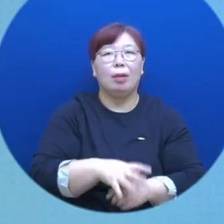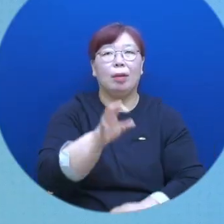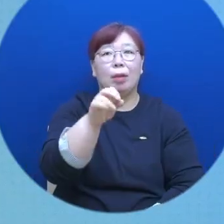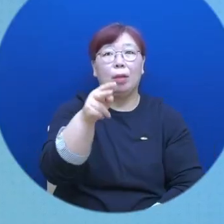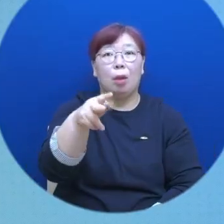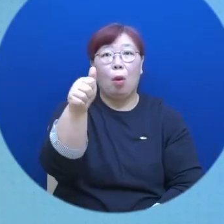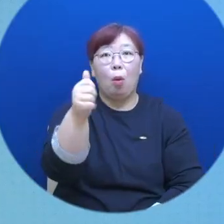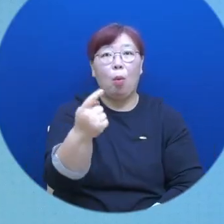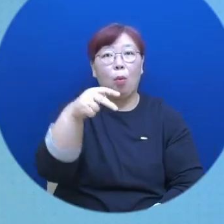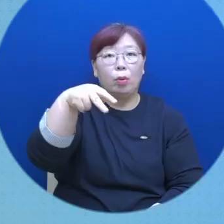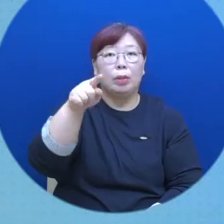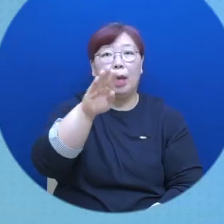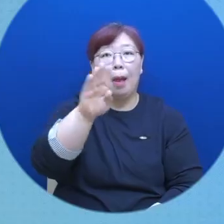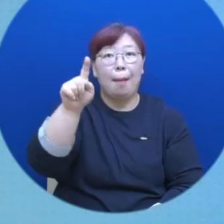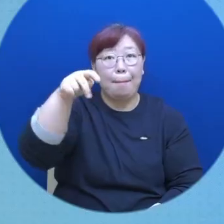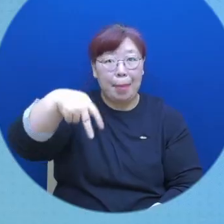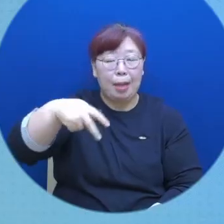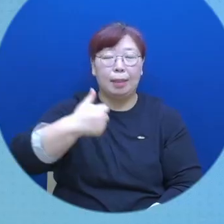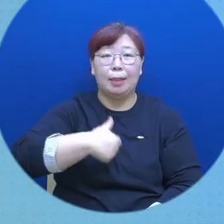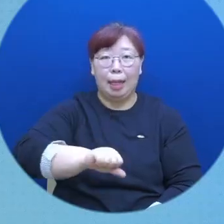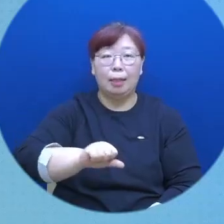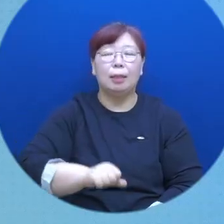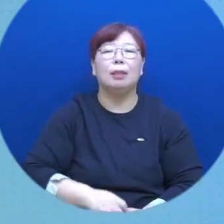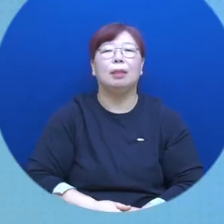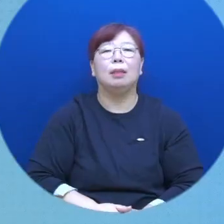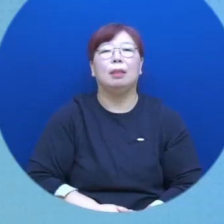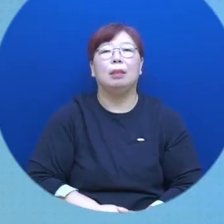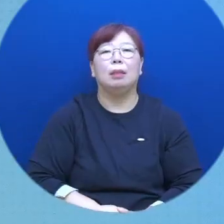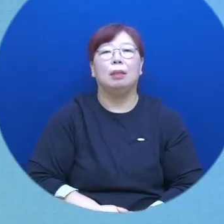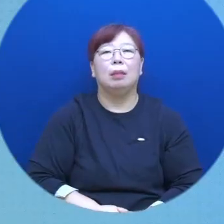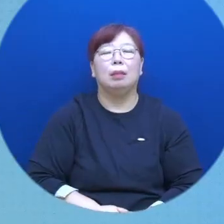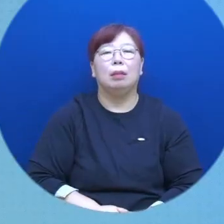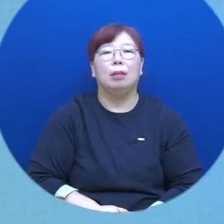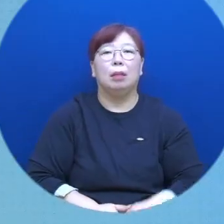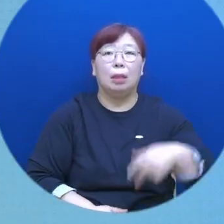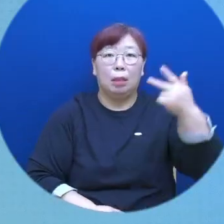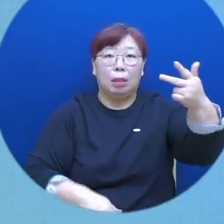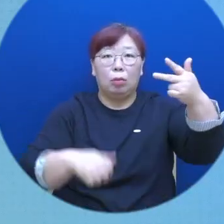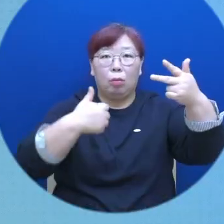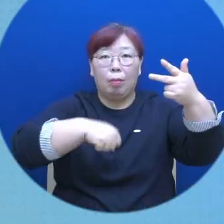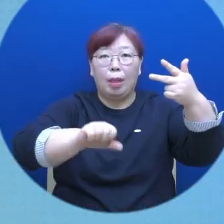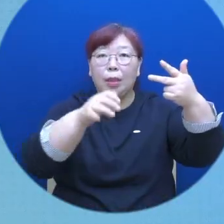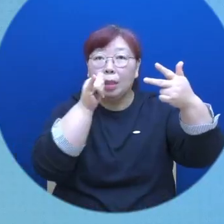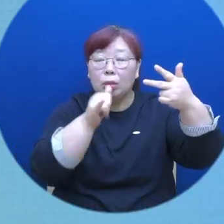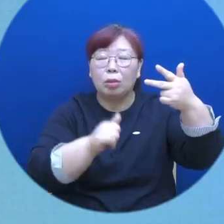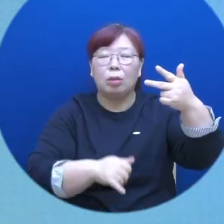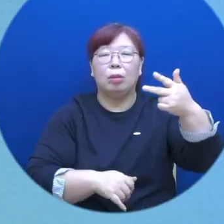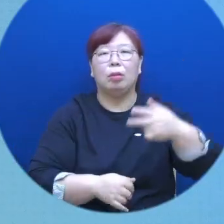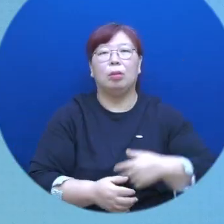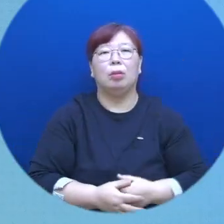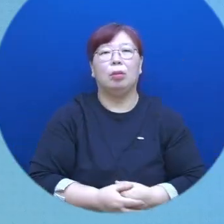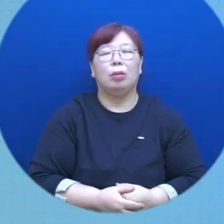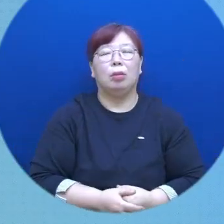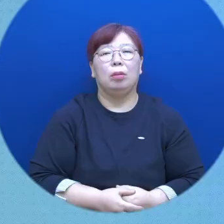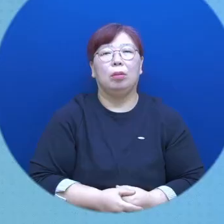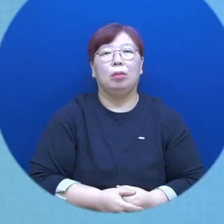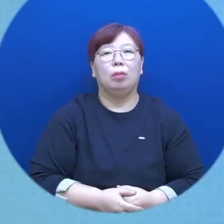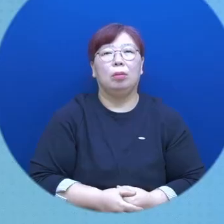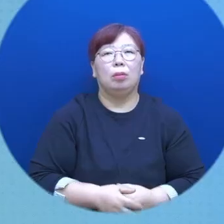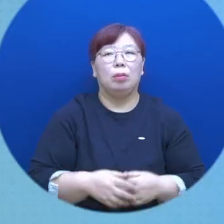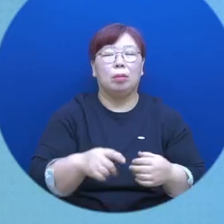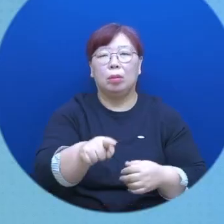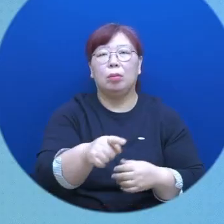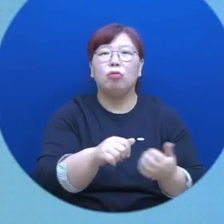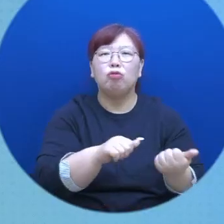여호사밧의 아들입니다. 여호사밧은 7 아들이 있었습니다. 그는 세상을 떠나기